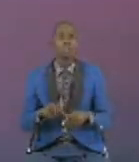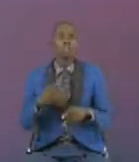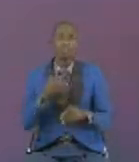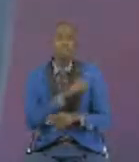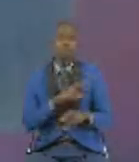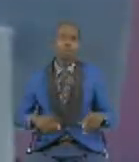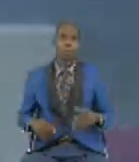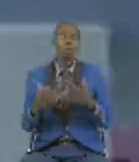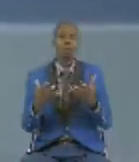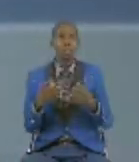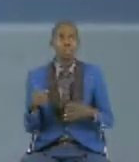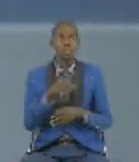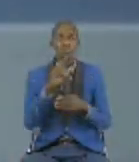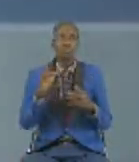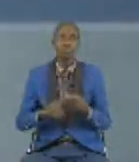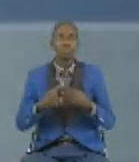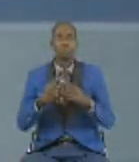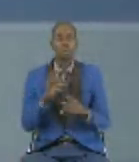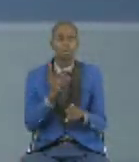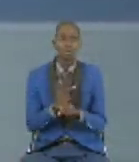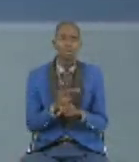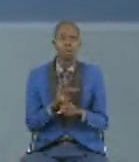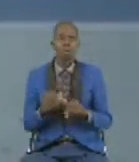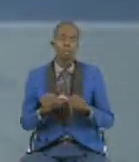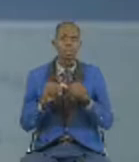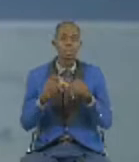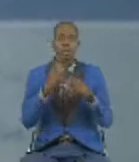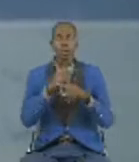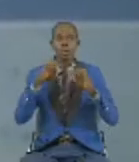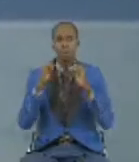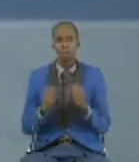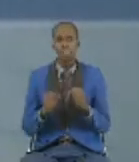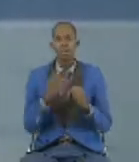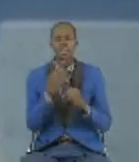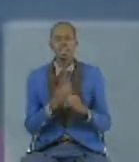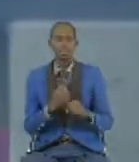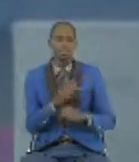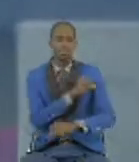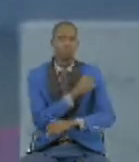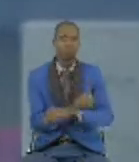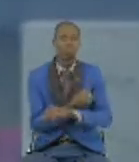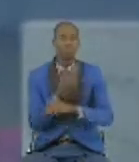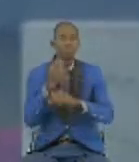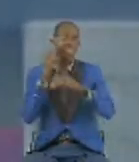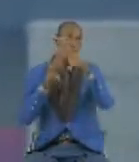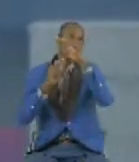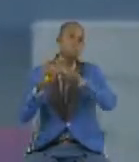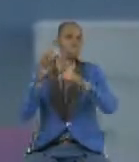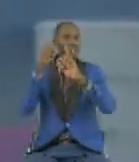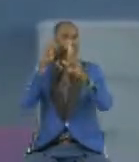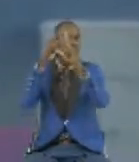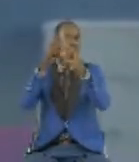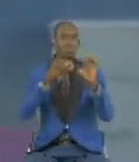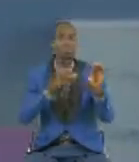vie, dans son ministère. Dieu voulait qu'il soutienne, qu'il garde la force, la vision et le but, et continue